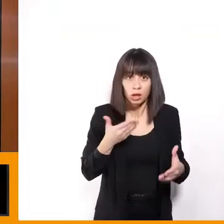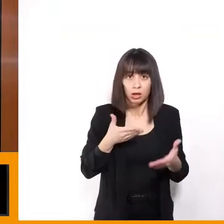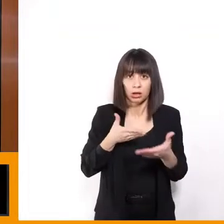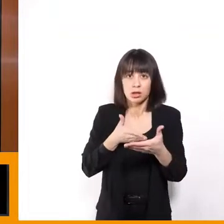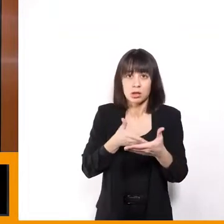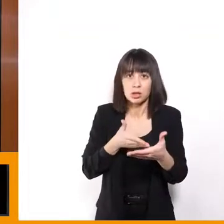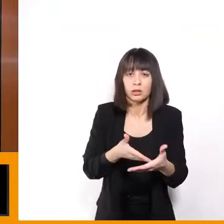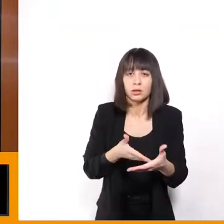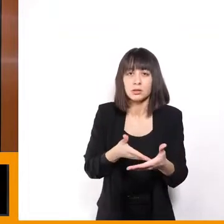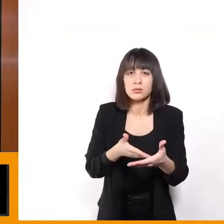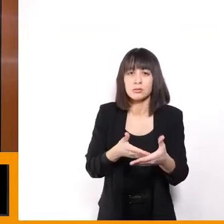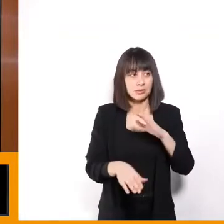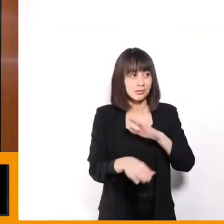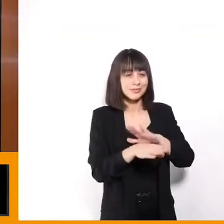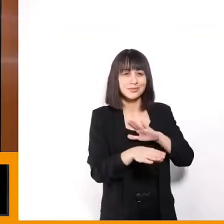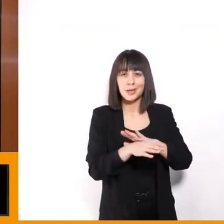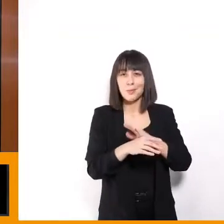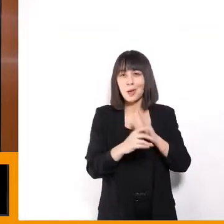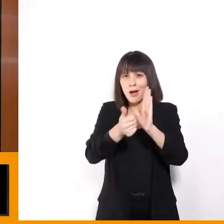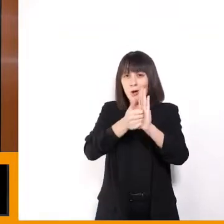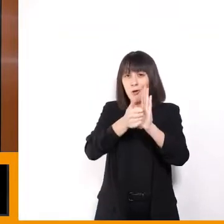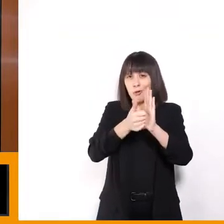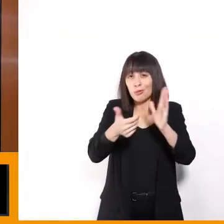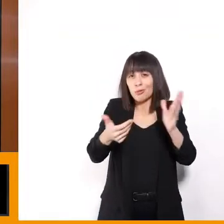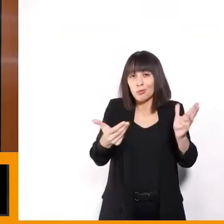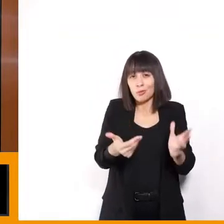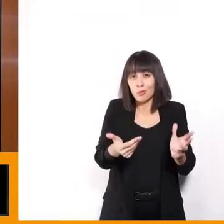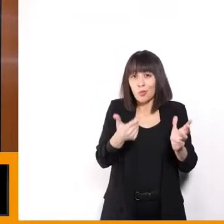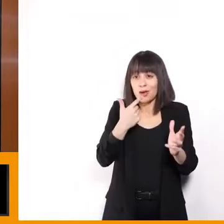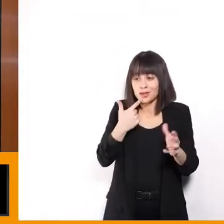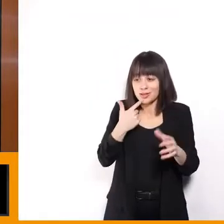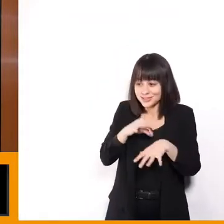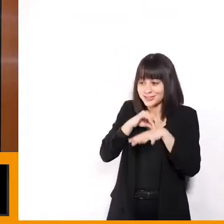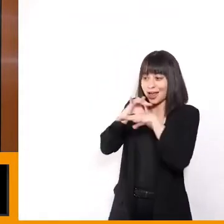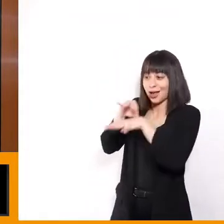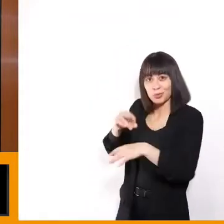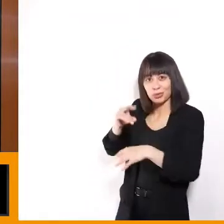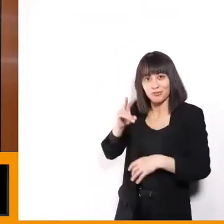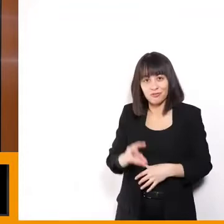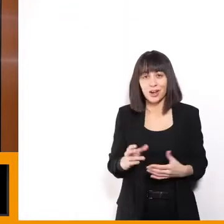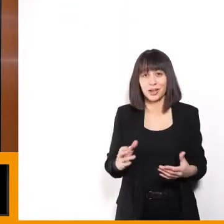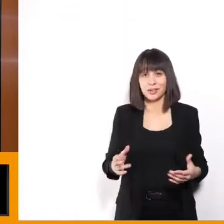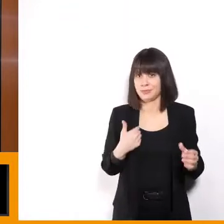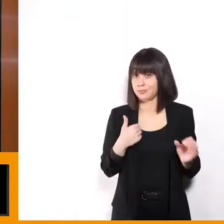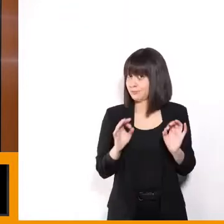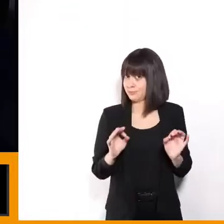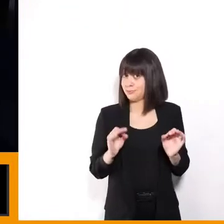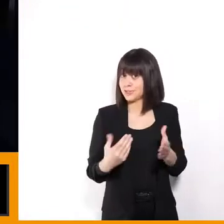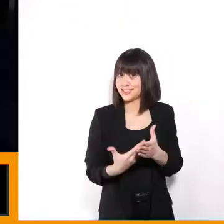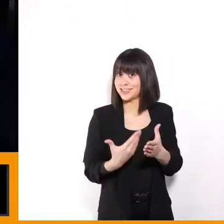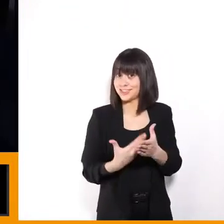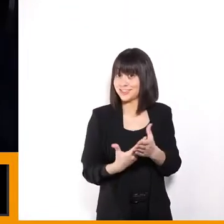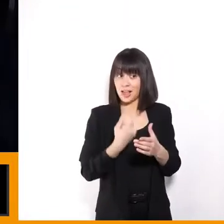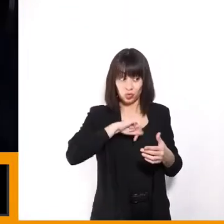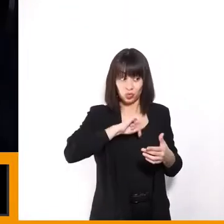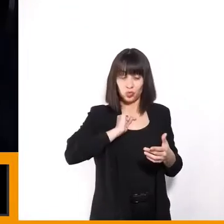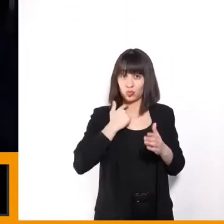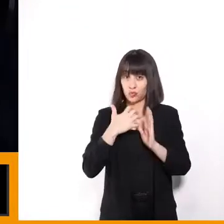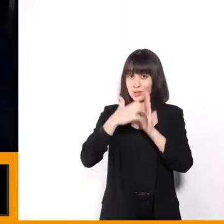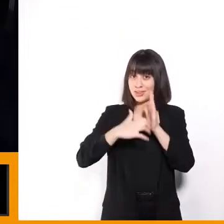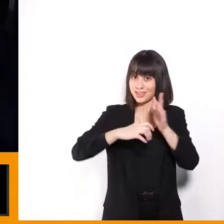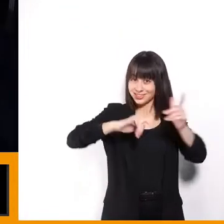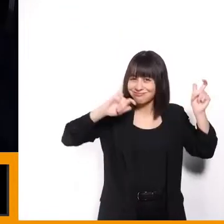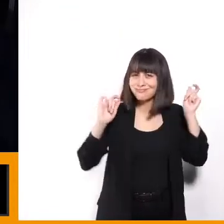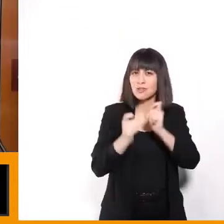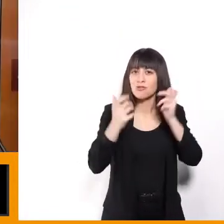ce qui était prévu initialement, un véritable accompagnement. Et c'est le sens d'ailleurs de la réforme qu'on veut porter. C'est-à-dire que, parce qu'on peut parler de